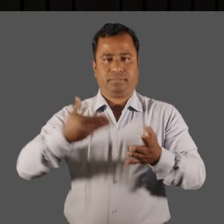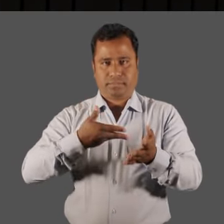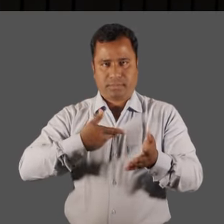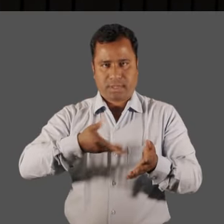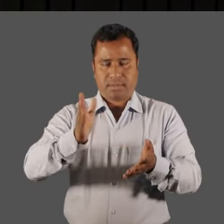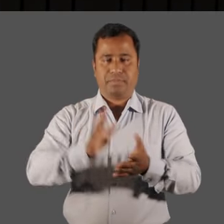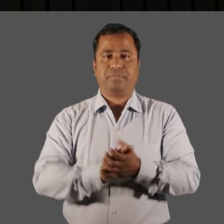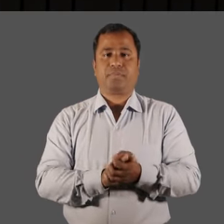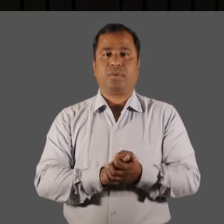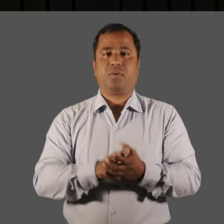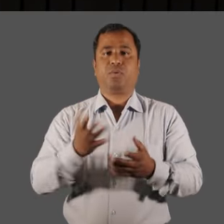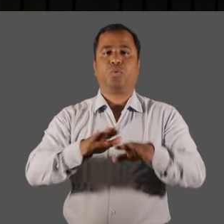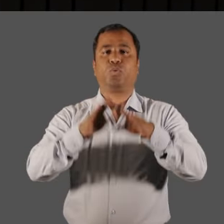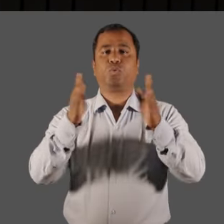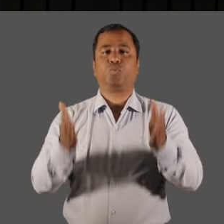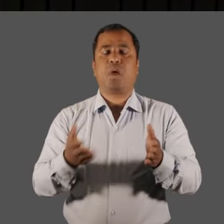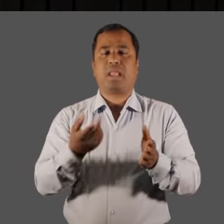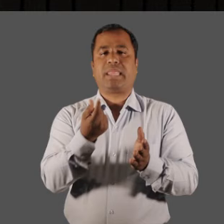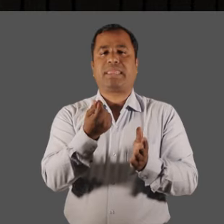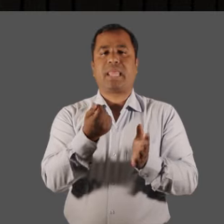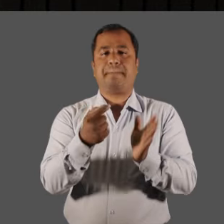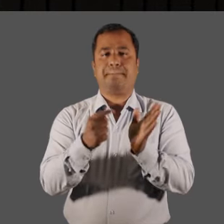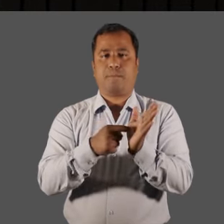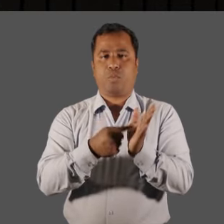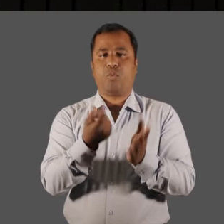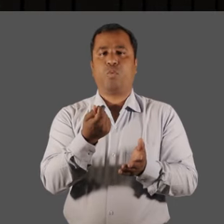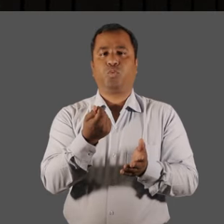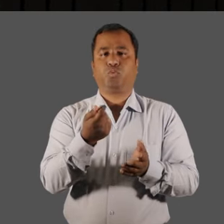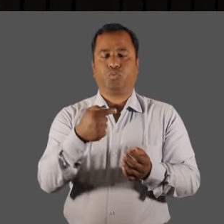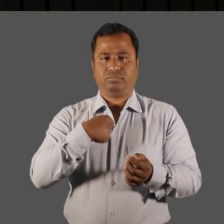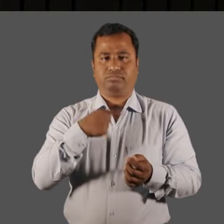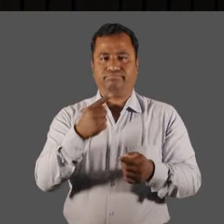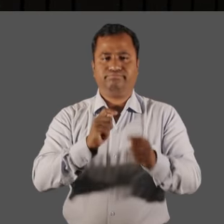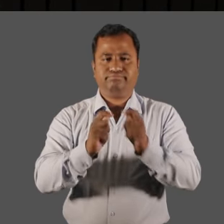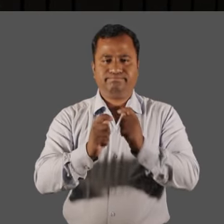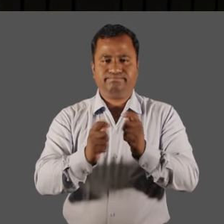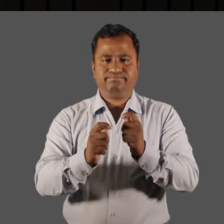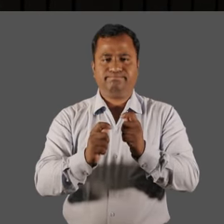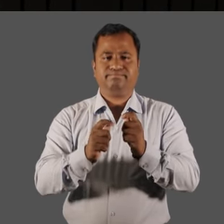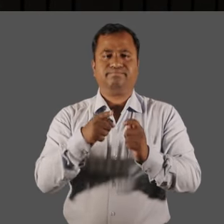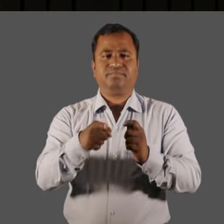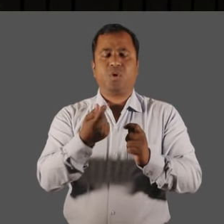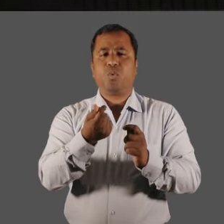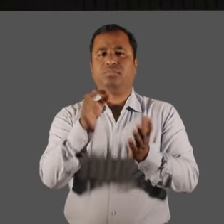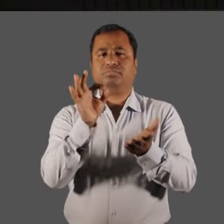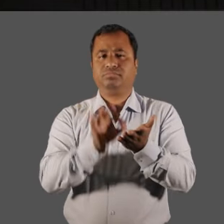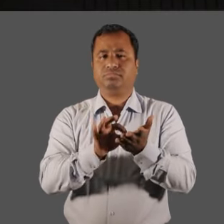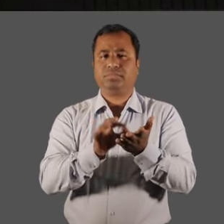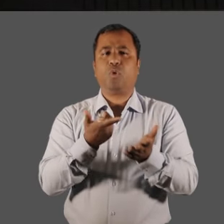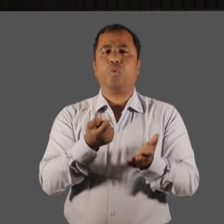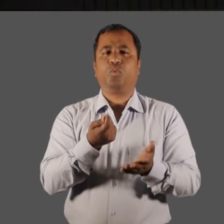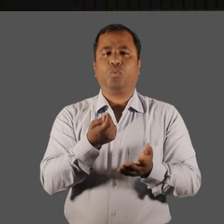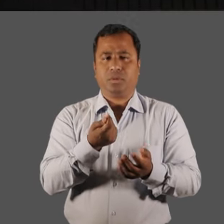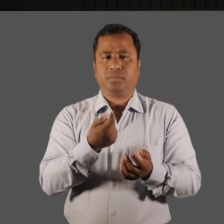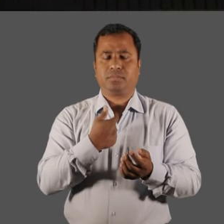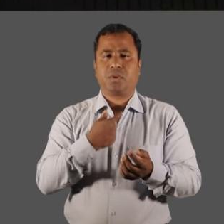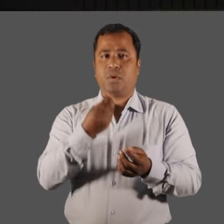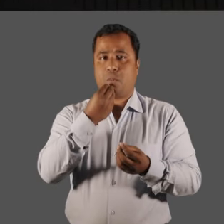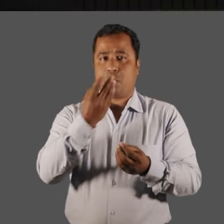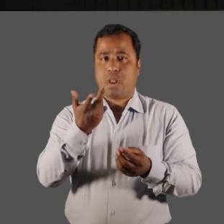করতে। তো আমরা, দোকানদার একটা প্রাইস বলছে। তো এখন আমরা তো ওই প্রাইস আসলে এগ্রি করছি না বা করব না। এখন আমরা যদি